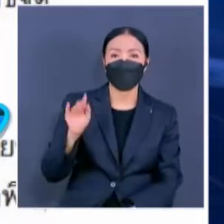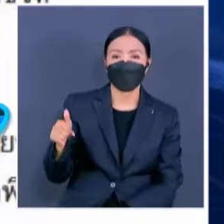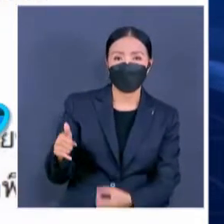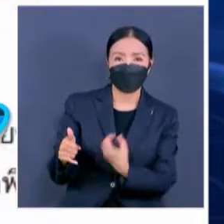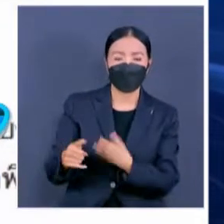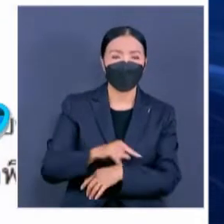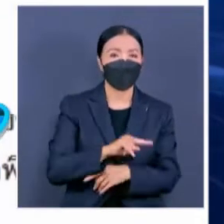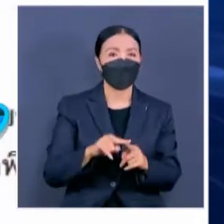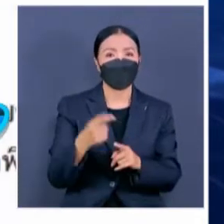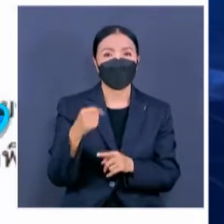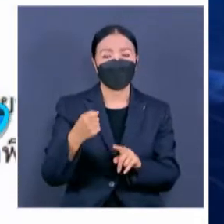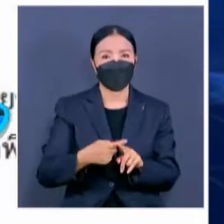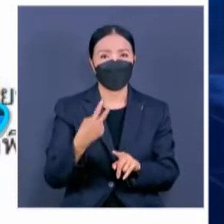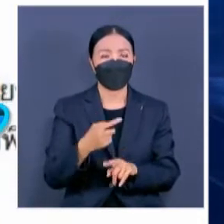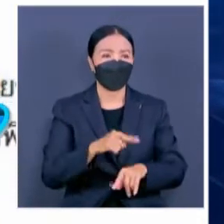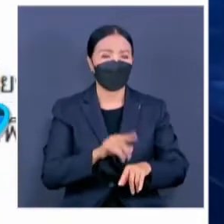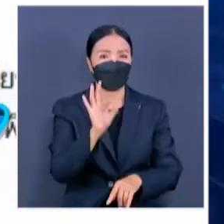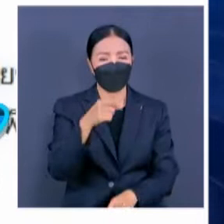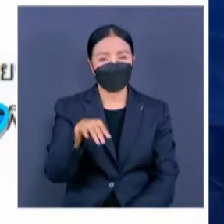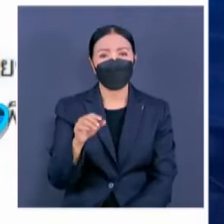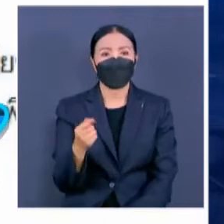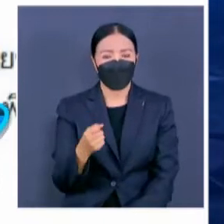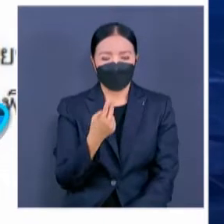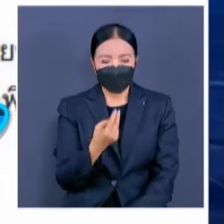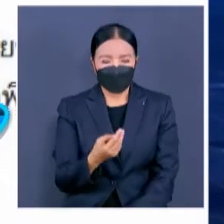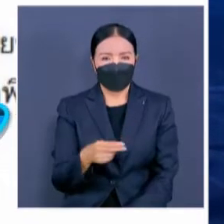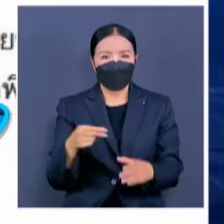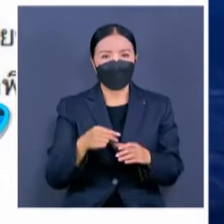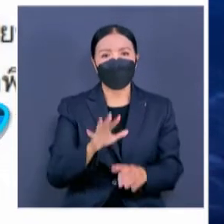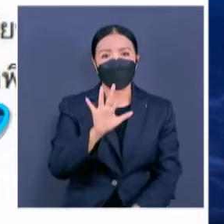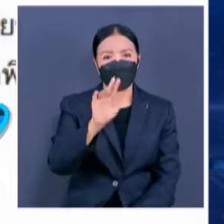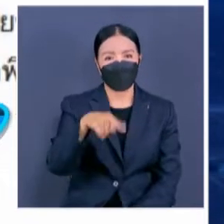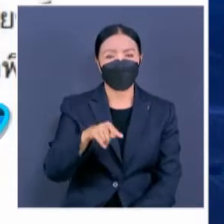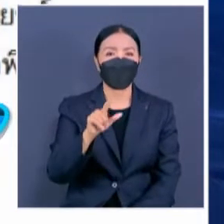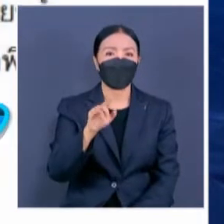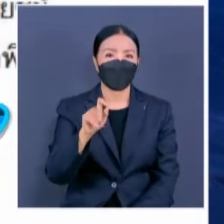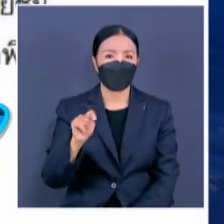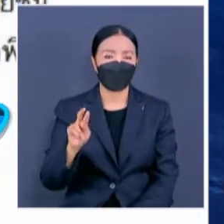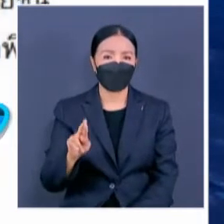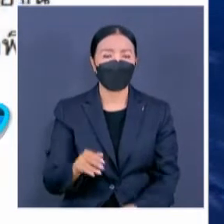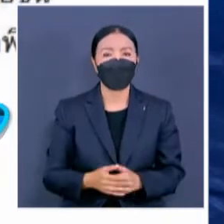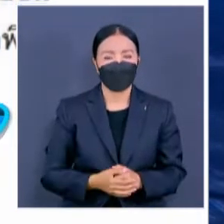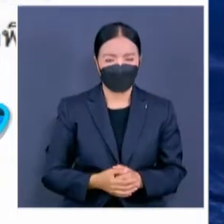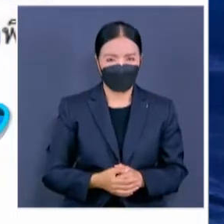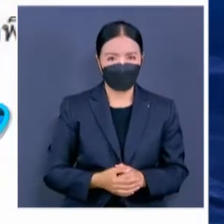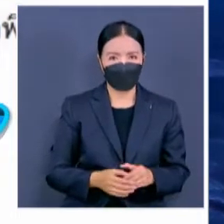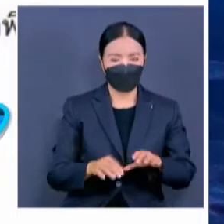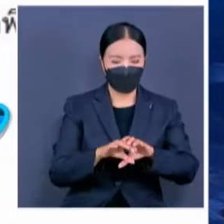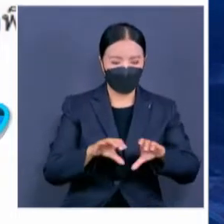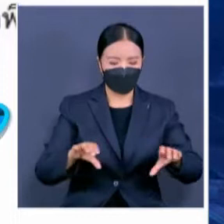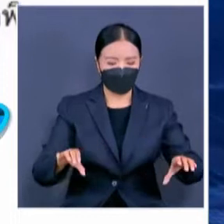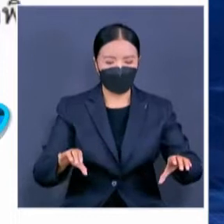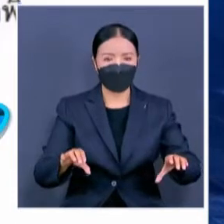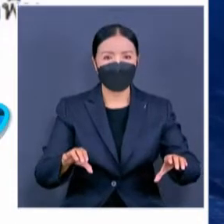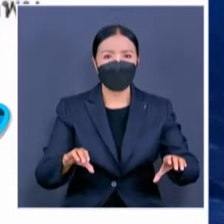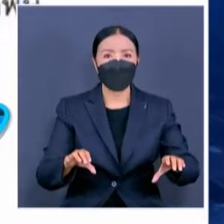กุมภาพันธ์เวลา 9:20 นาทีบริษัทไปพบฟิล์มน้ำมันประมาณ 5,000 ลิตรครับอยู่ระหว่างการเตรียมเคลื่อนย้ายท่ออ่อนที่อยู่ในท